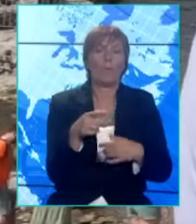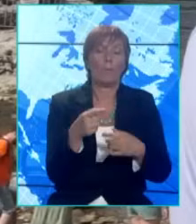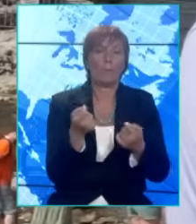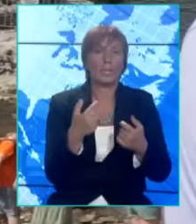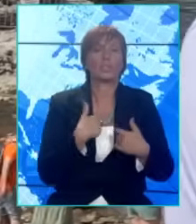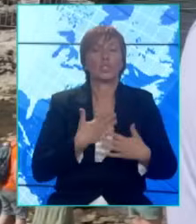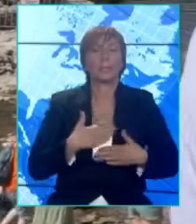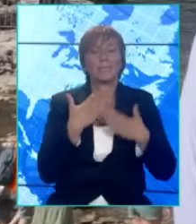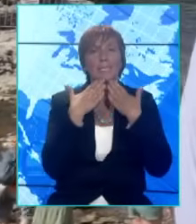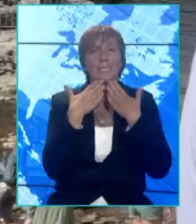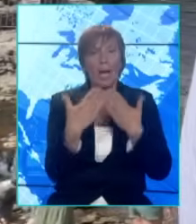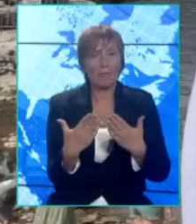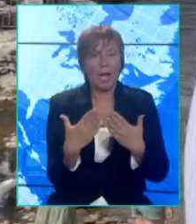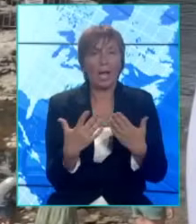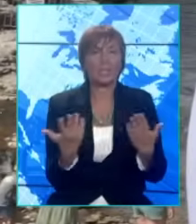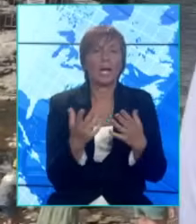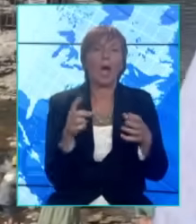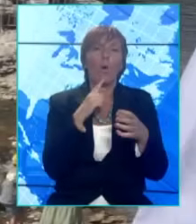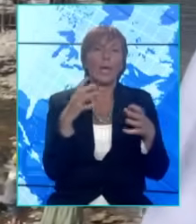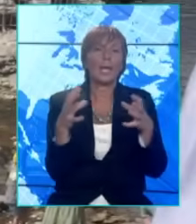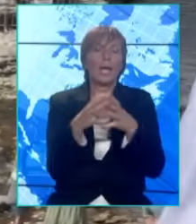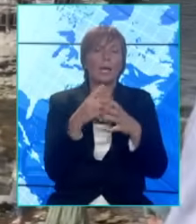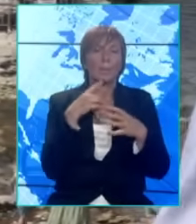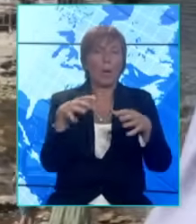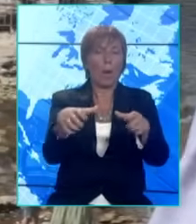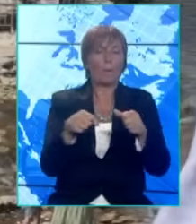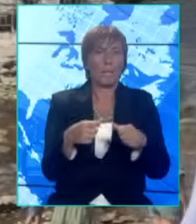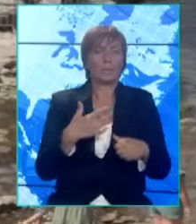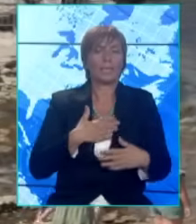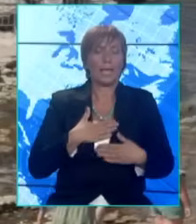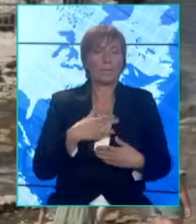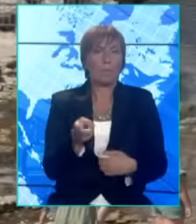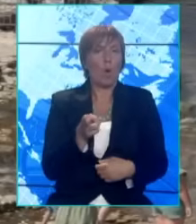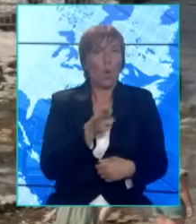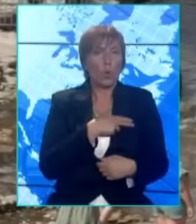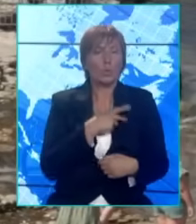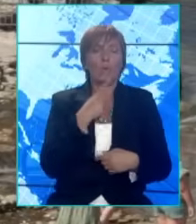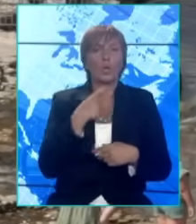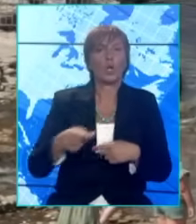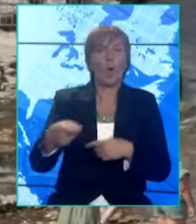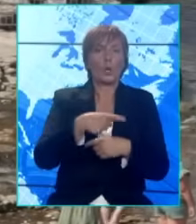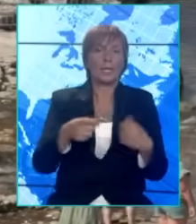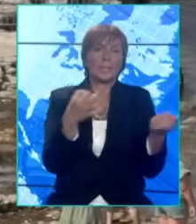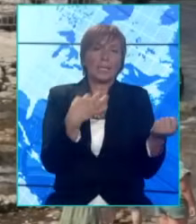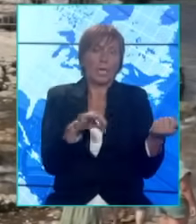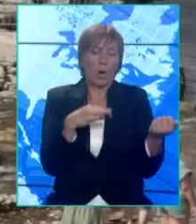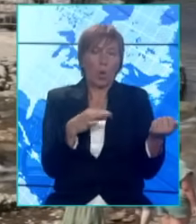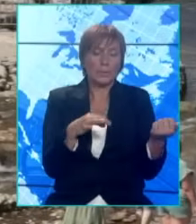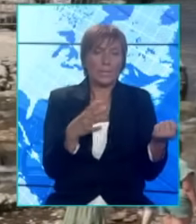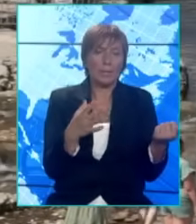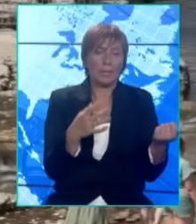želi zahvaliti, kao i ova ekipa koja je preuzela na sebe odgovornost oko organizacije koncerta.